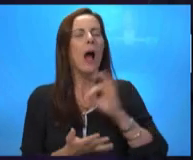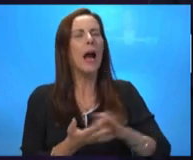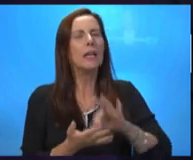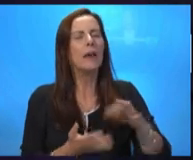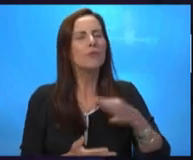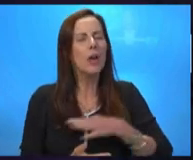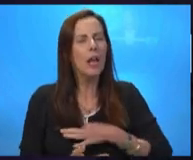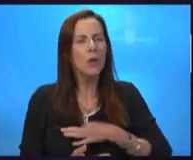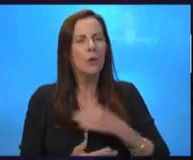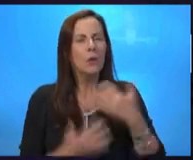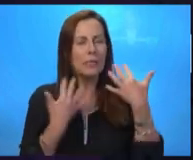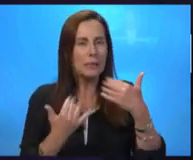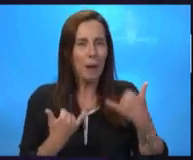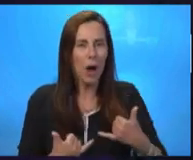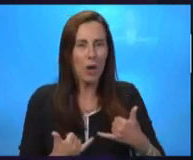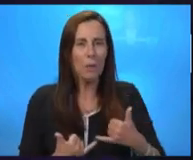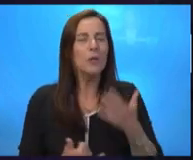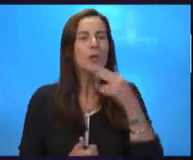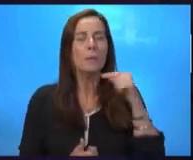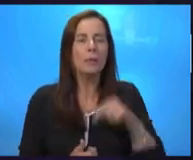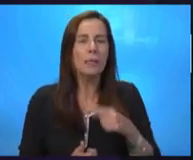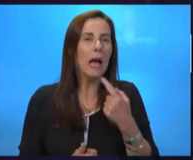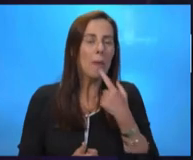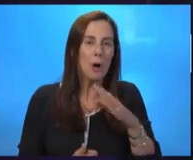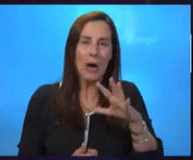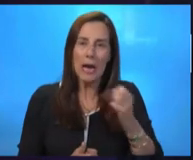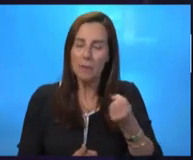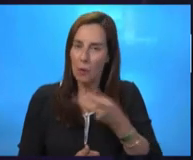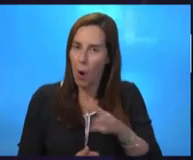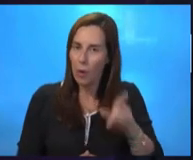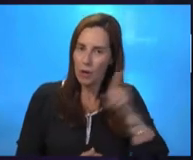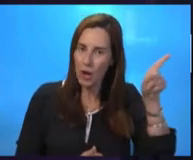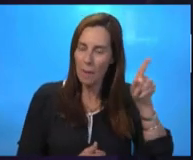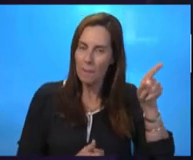סיפר בחדשות הערב, שבישראל העריכו שאם יהיו הרוגים בצד השני,